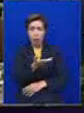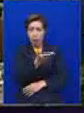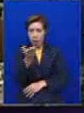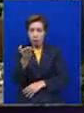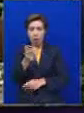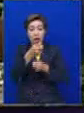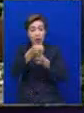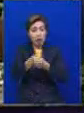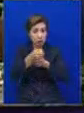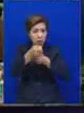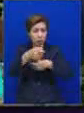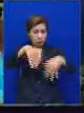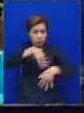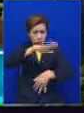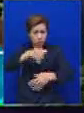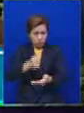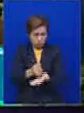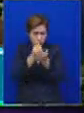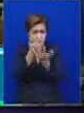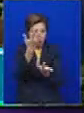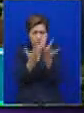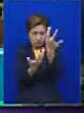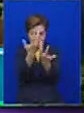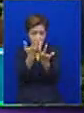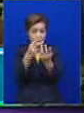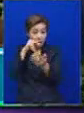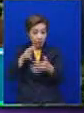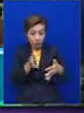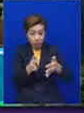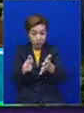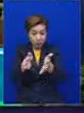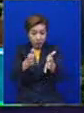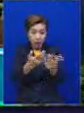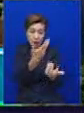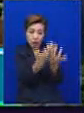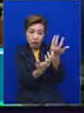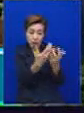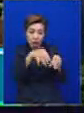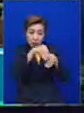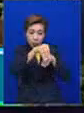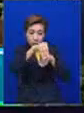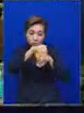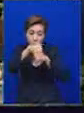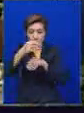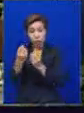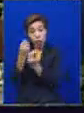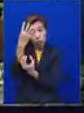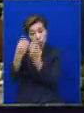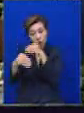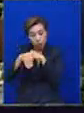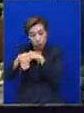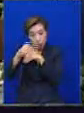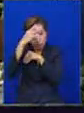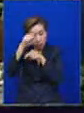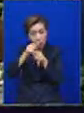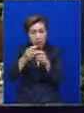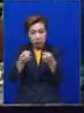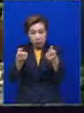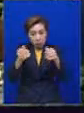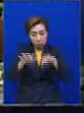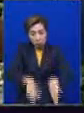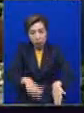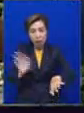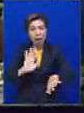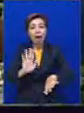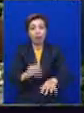มือเกษตรกรนะคะช่วยกันปลูกหญ้าและต้นไม้ริมคลองเพื่อป้องกันนะคะไม่ให้คันดินพังทลายหลังจากมีการขุดลอกคูคลองไว้กักเก็บ